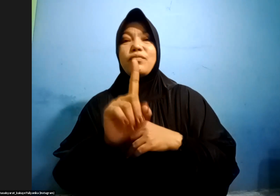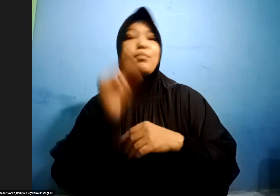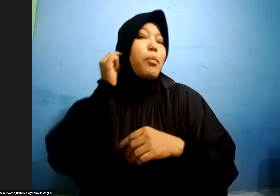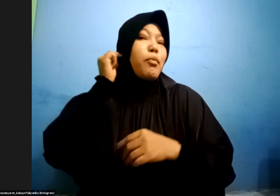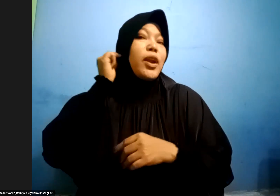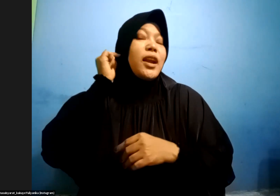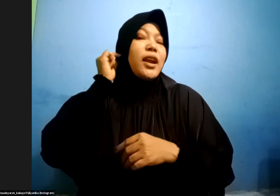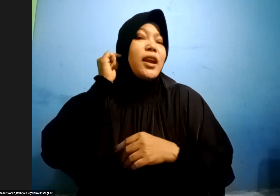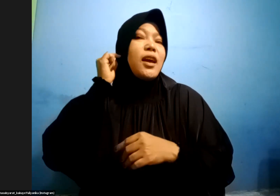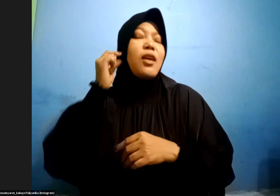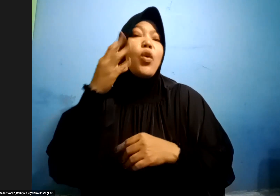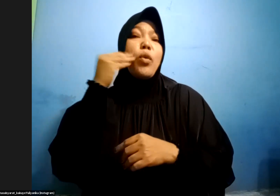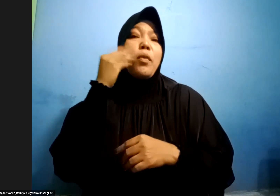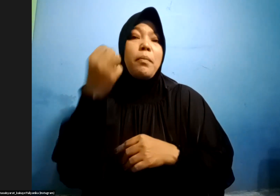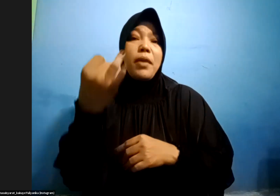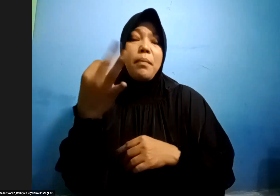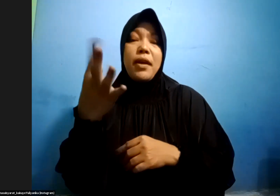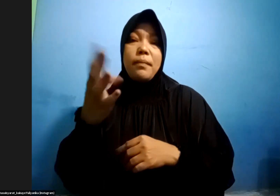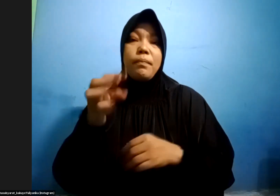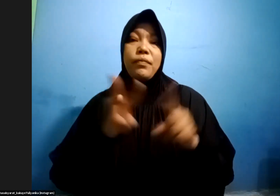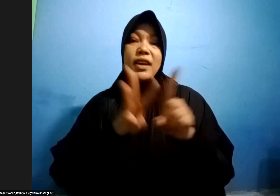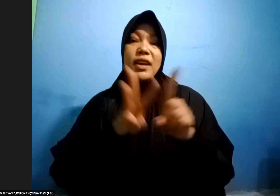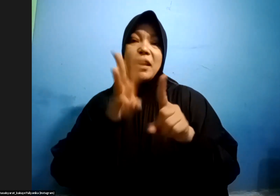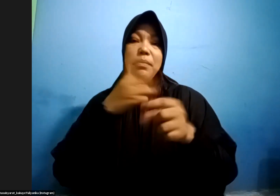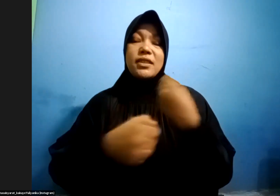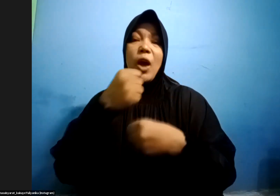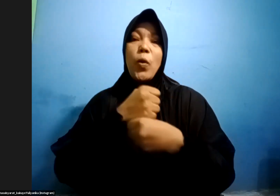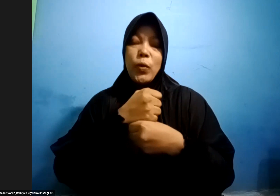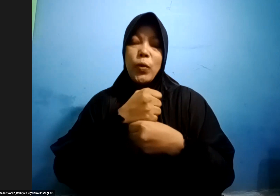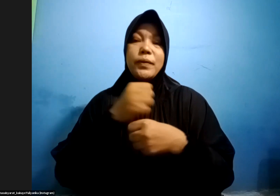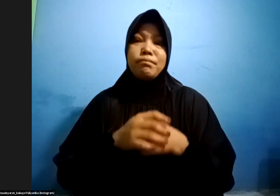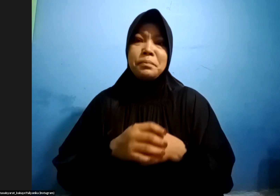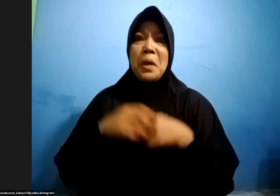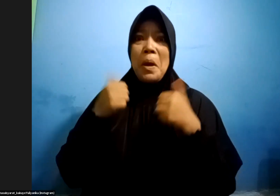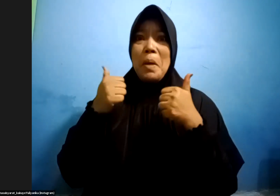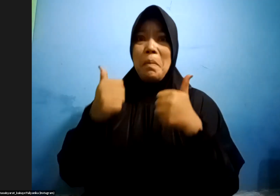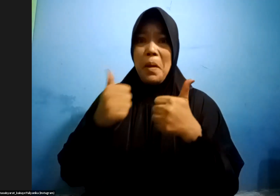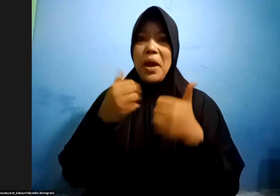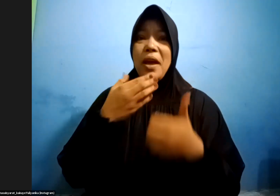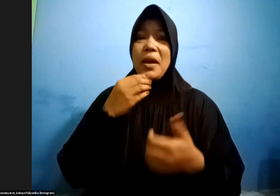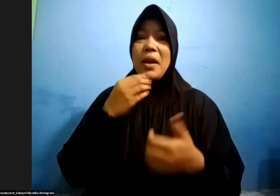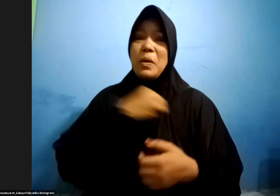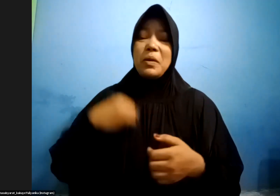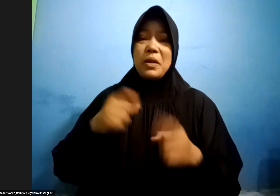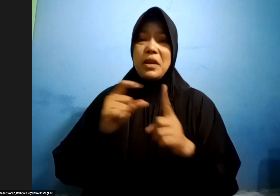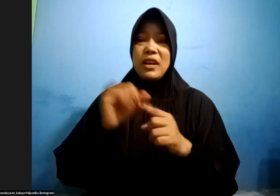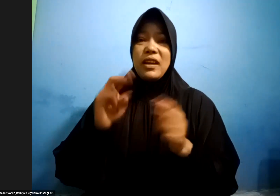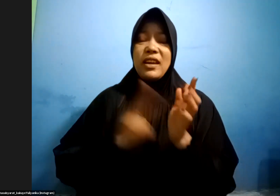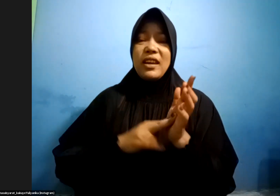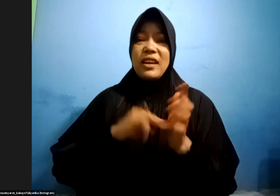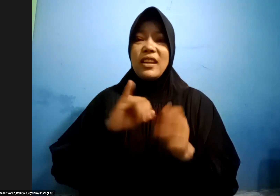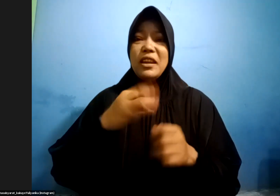umur 13 tahun. Mungkin itu Bu ini. Baik, Dokter Dini. Hobi nomor